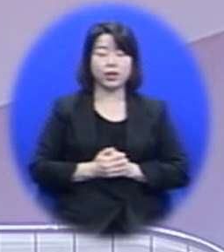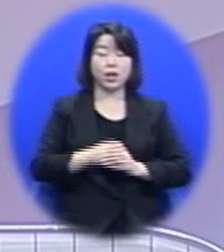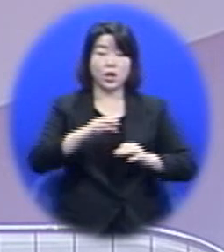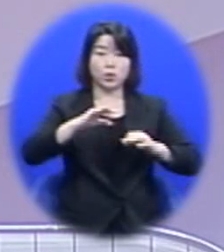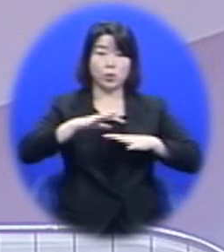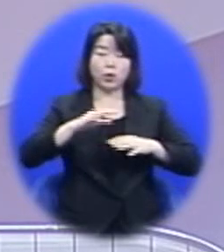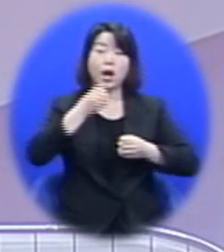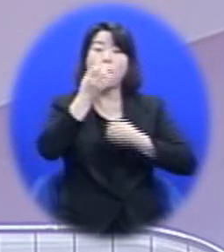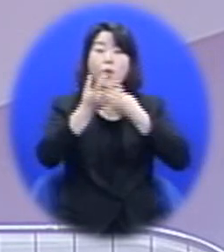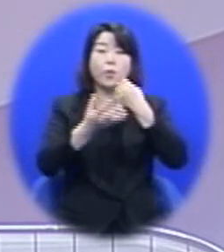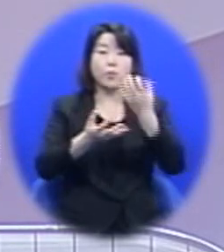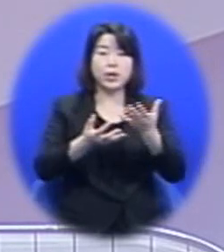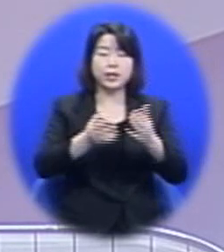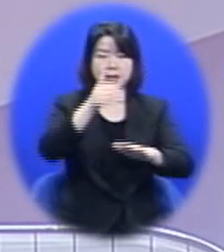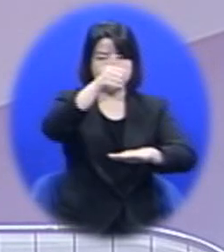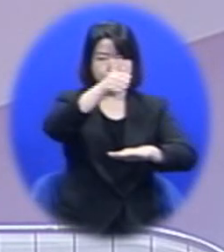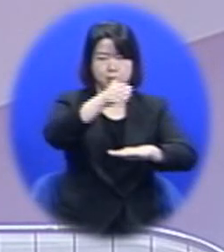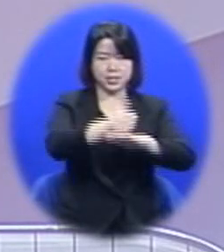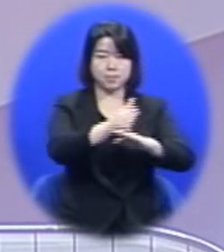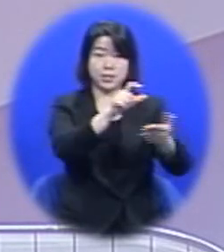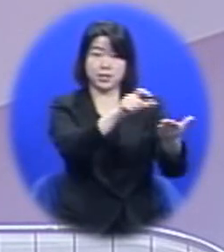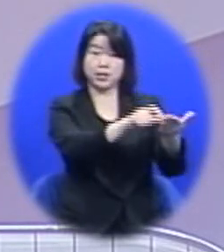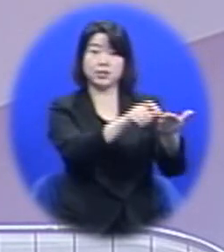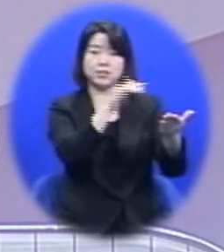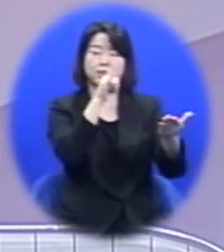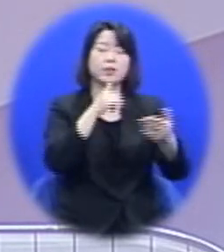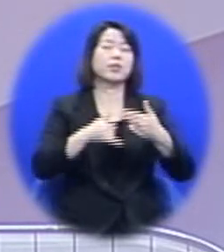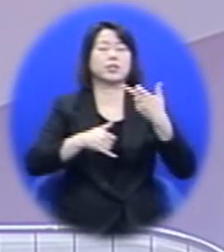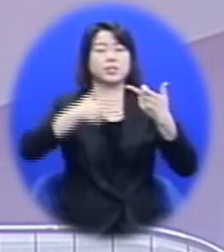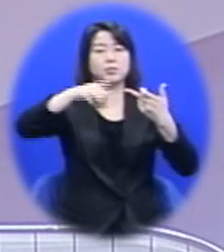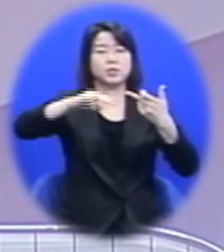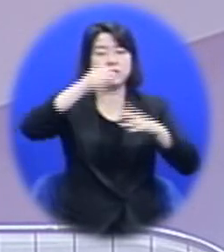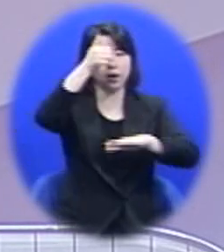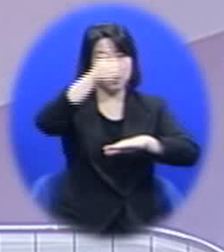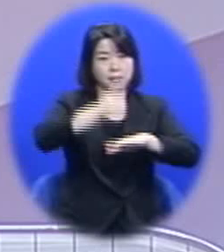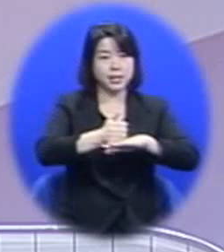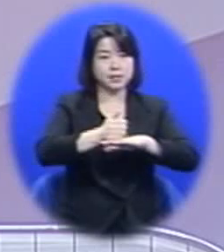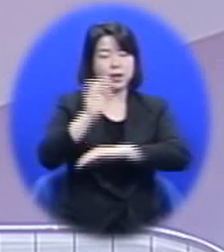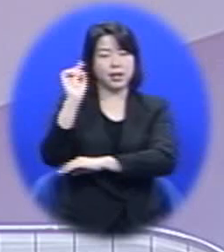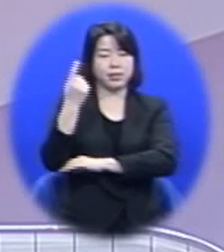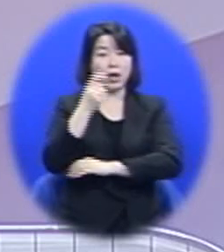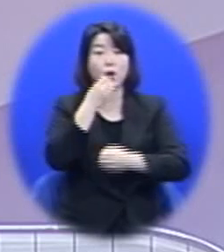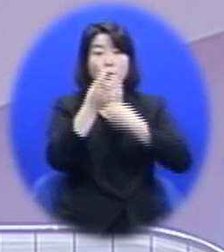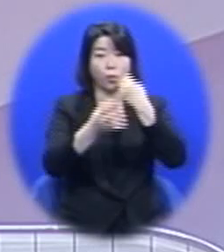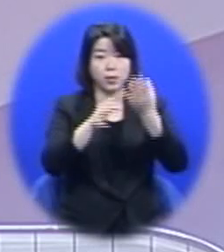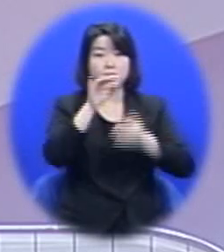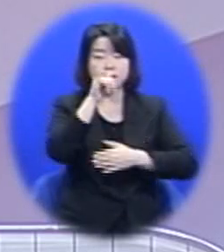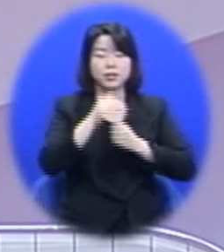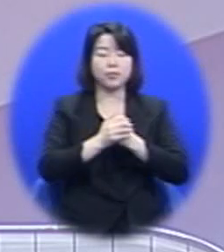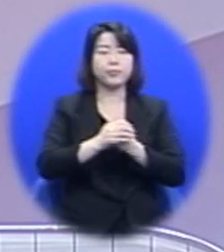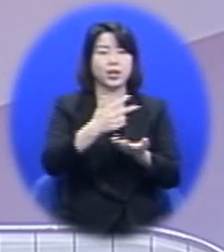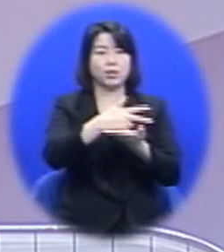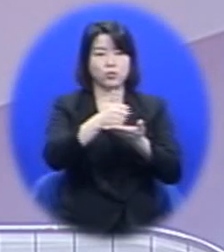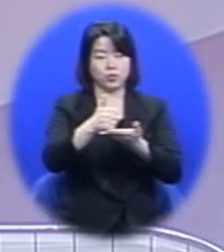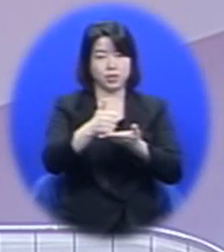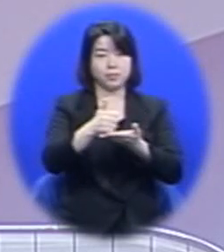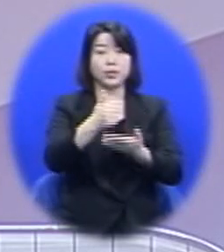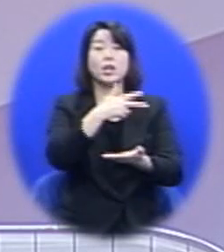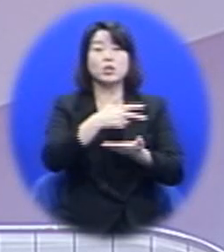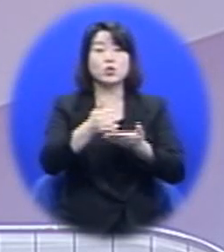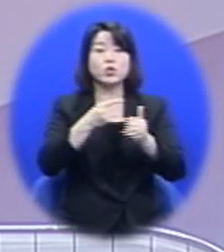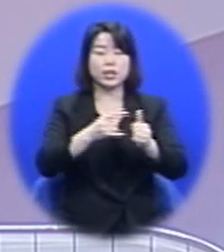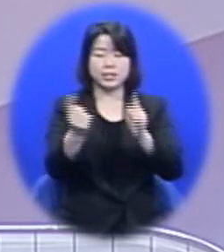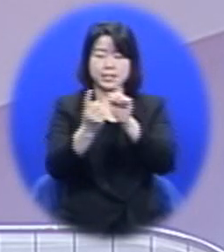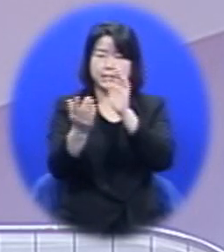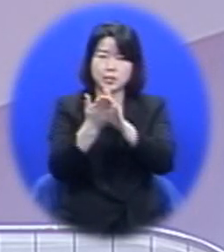놀라운 고백이 마지막에 나옵니다. 17절 마지막에 다윗이 이렇게 고백합니다. 주님, 주님께서